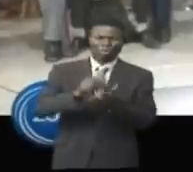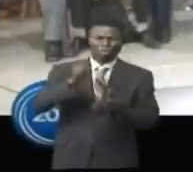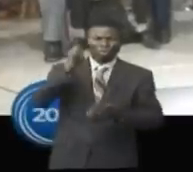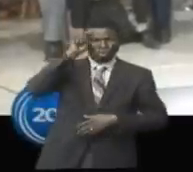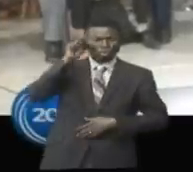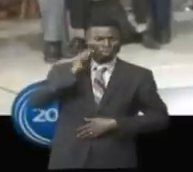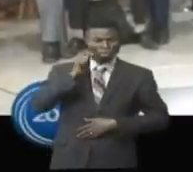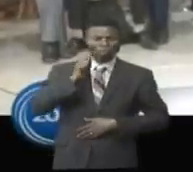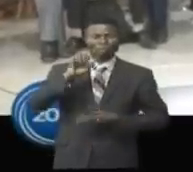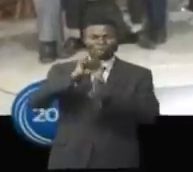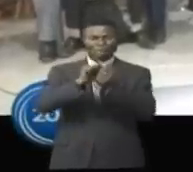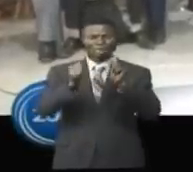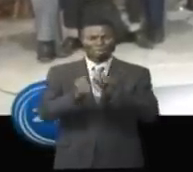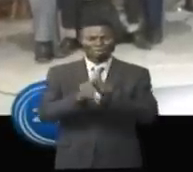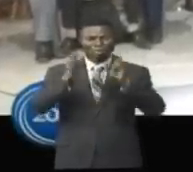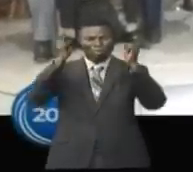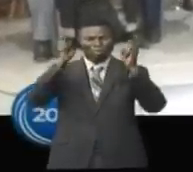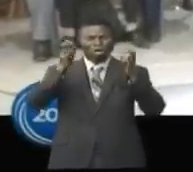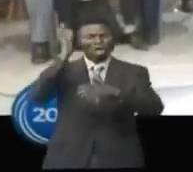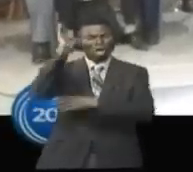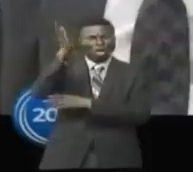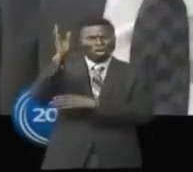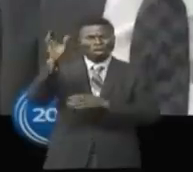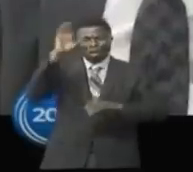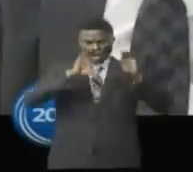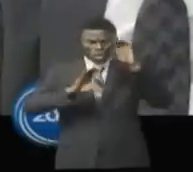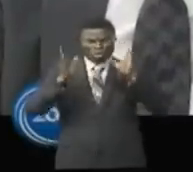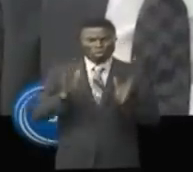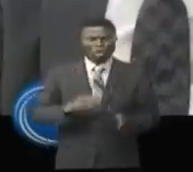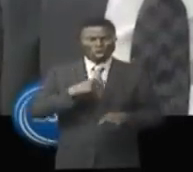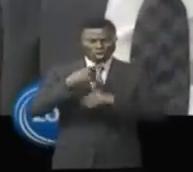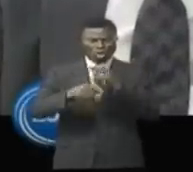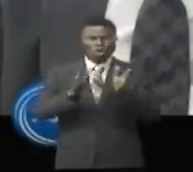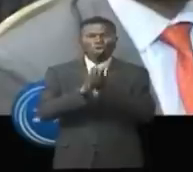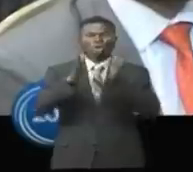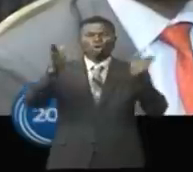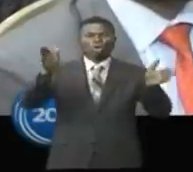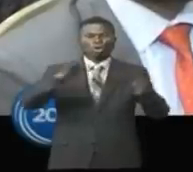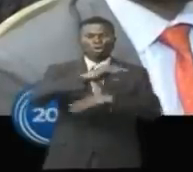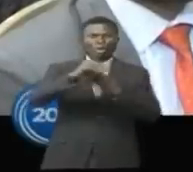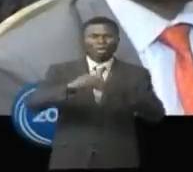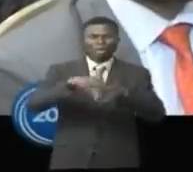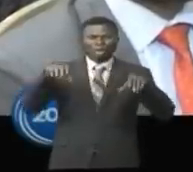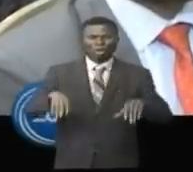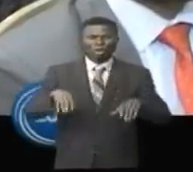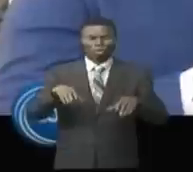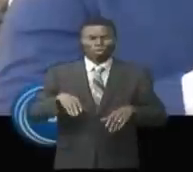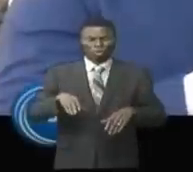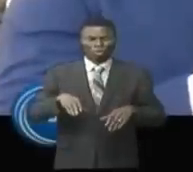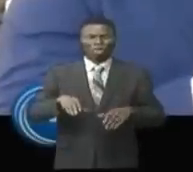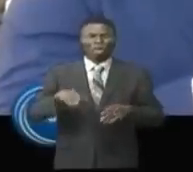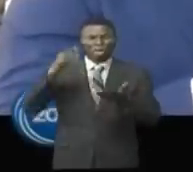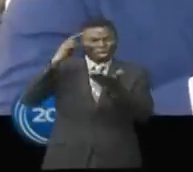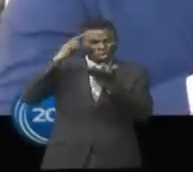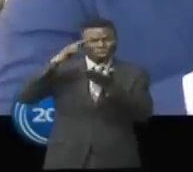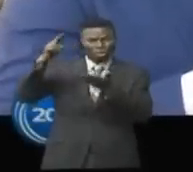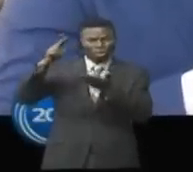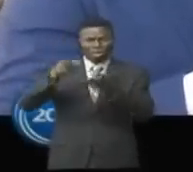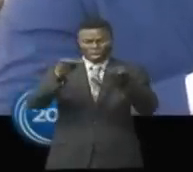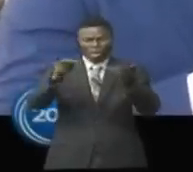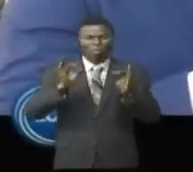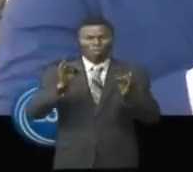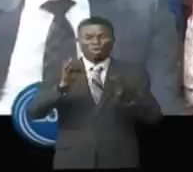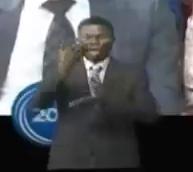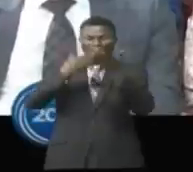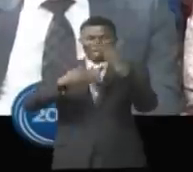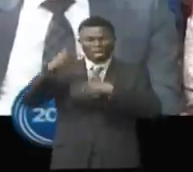Genre. Des sujets au cœur de la conférence scientifique sur le lancement officiel du Centre Congo River Institute, un nouveau cadre des